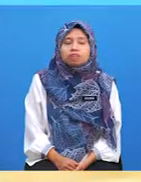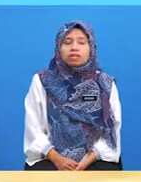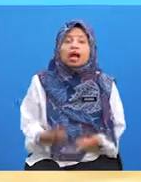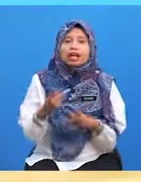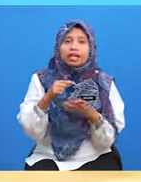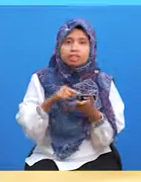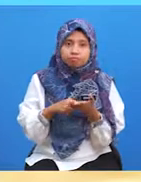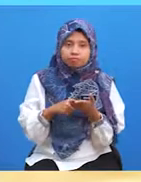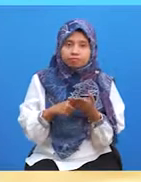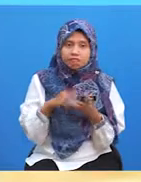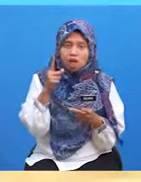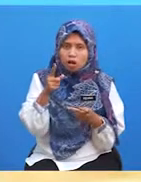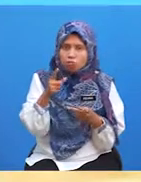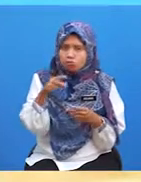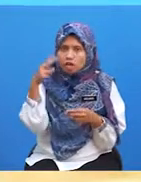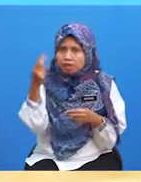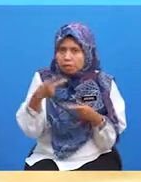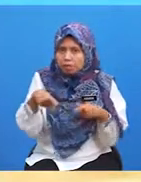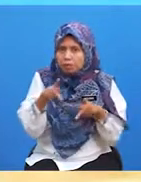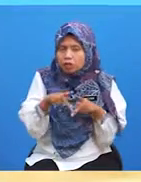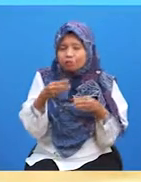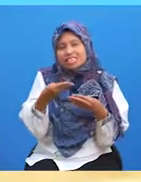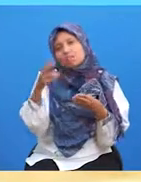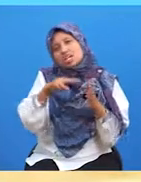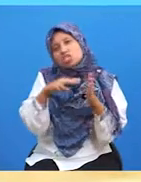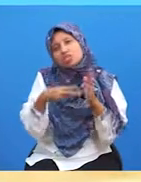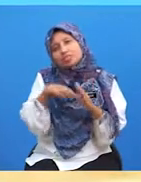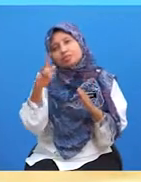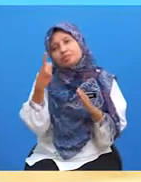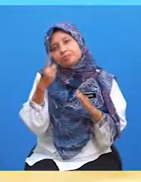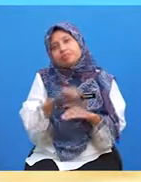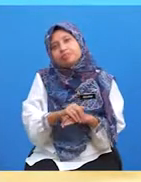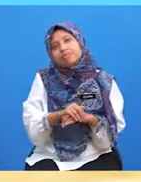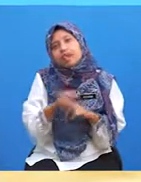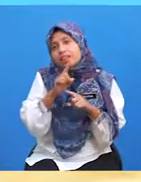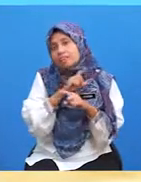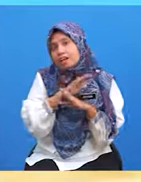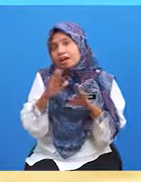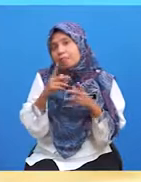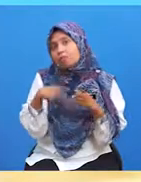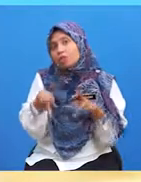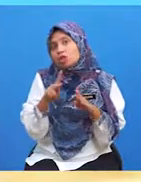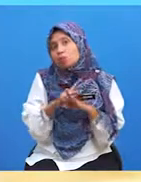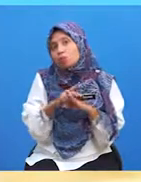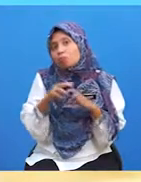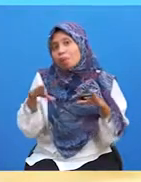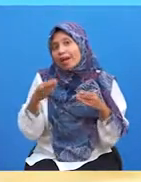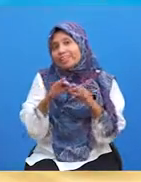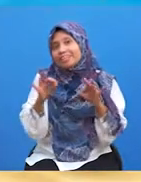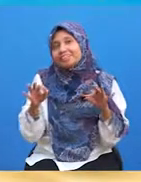Kali ini, kamu hanya perlu memberi maksud peribahasa sahaja tanpa perlu membina